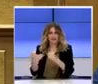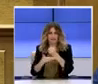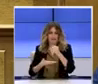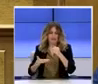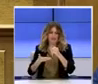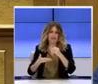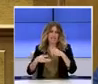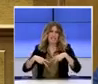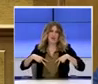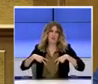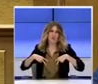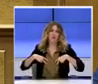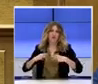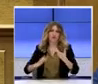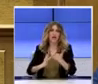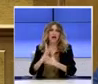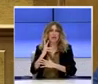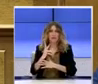οποίος αποκάλυψε